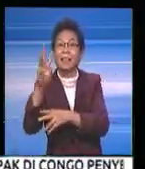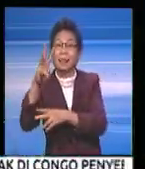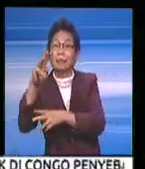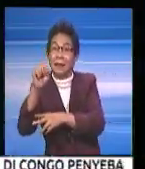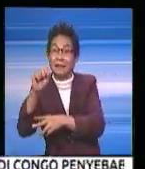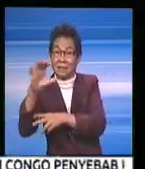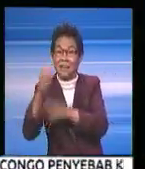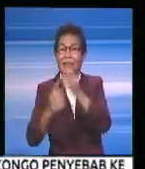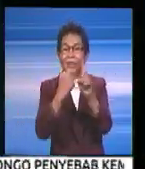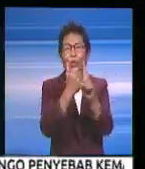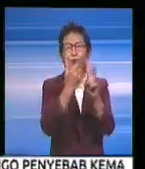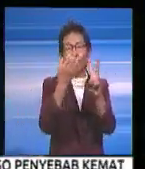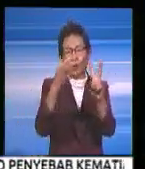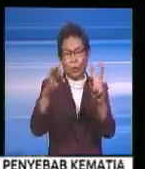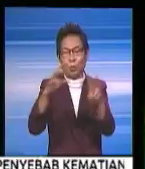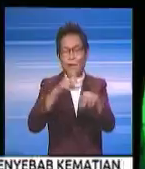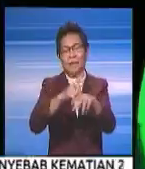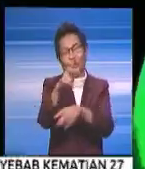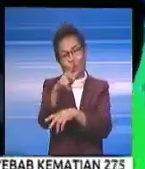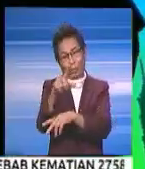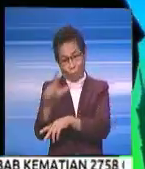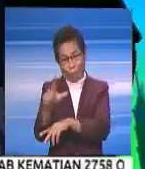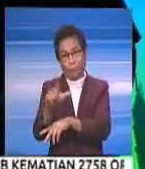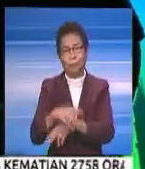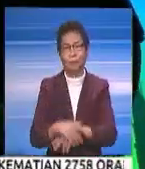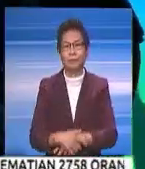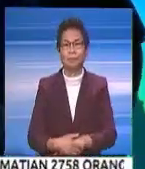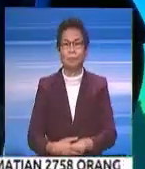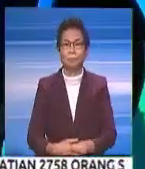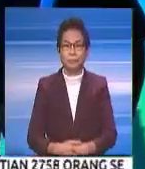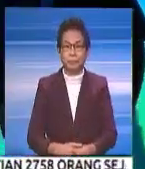ISIWSC 2019 di Ibu Negara.